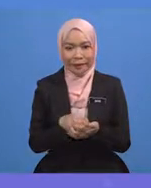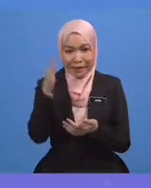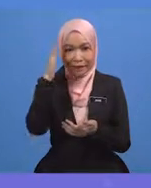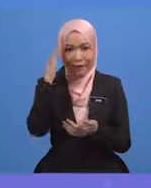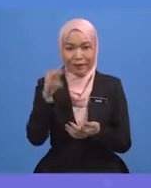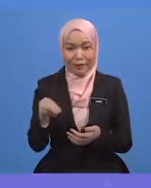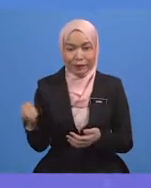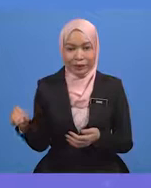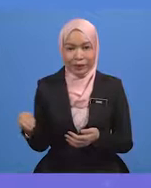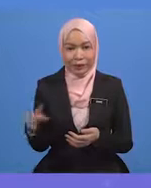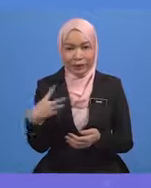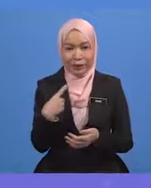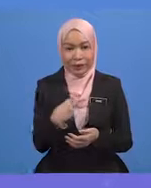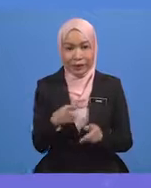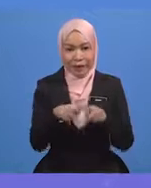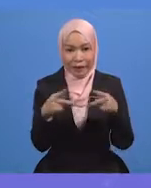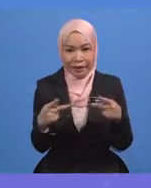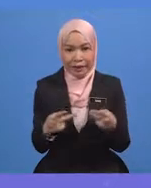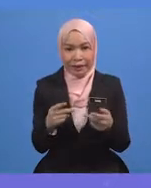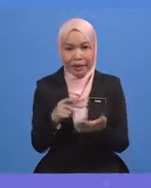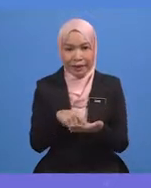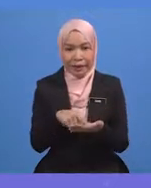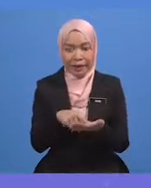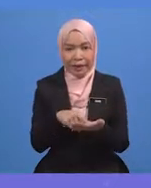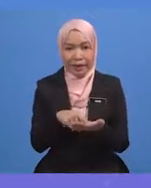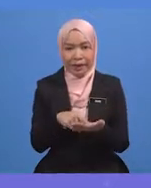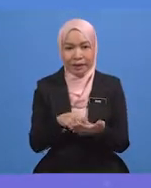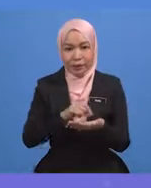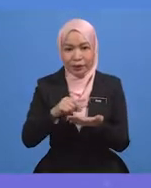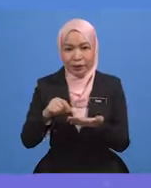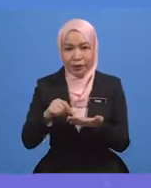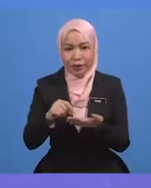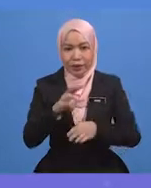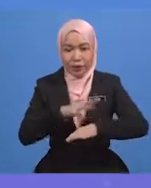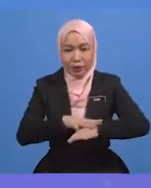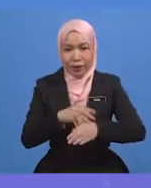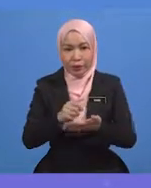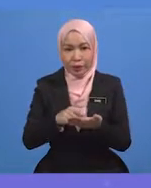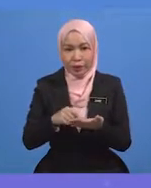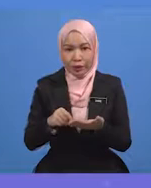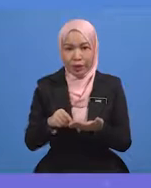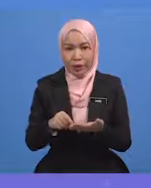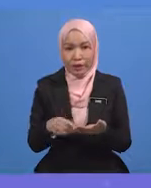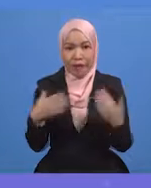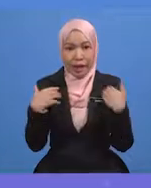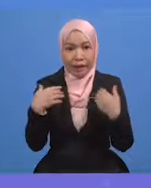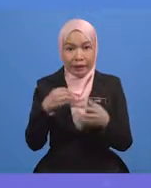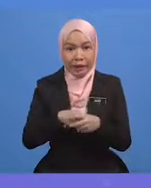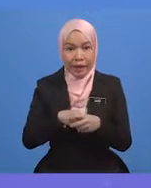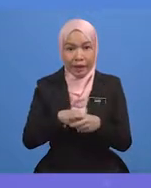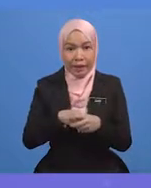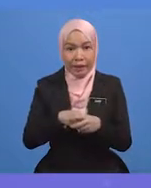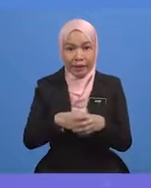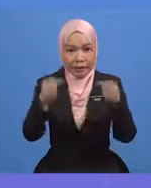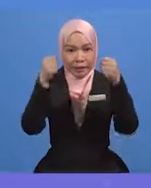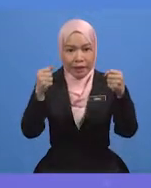Tahukah murid-murid, kitab tafsir ini ditulis ketika penulisnya berada di dalam penjara. Ketika